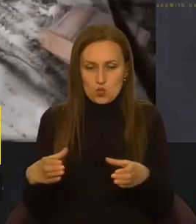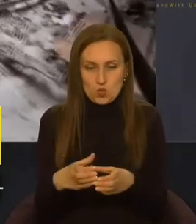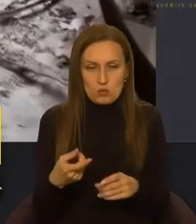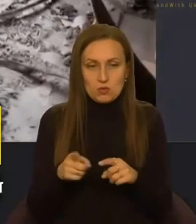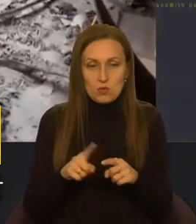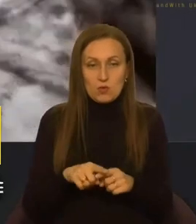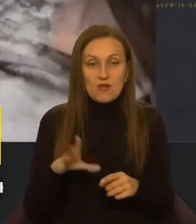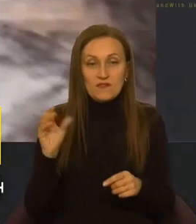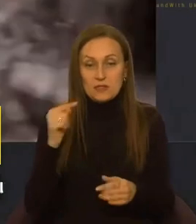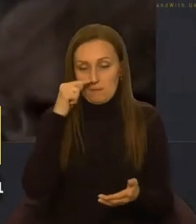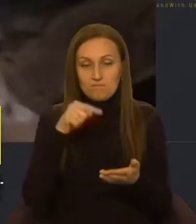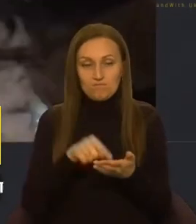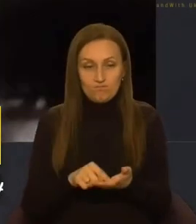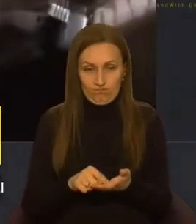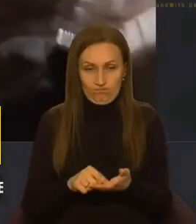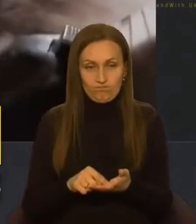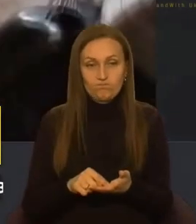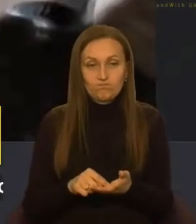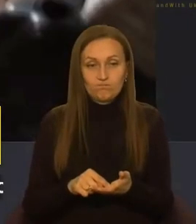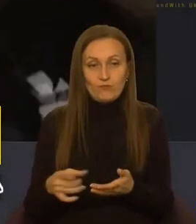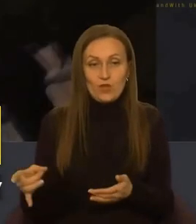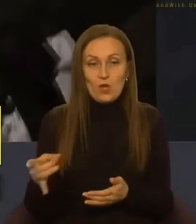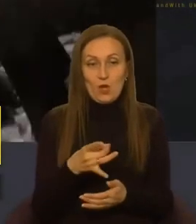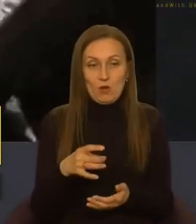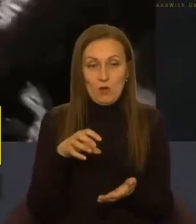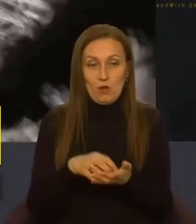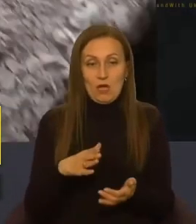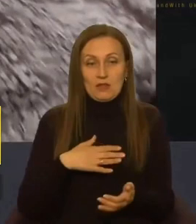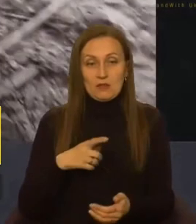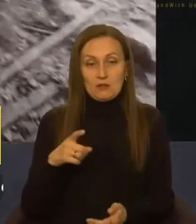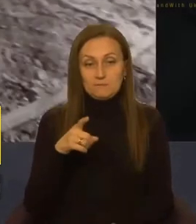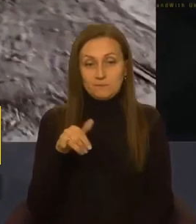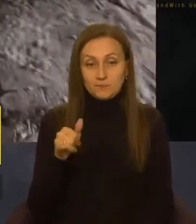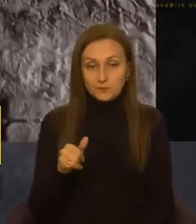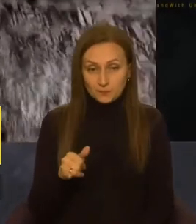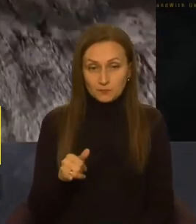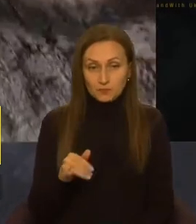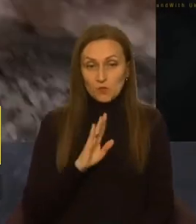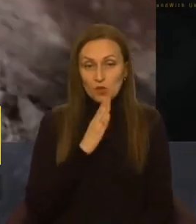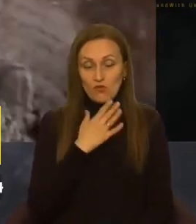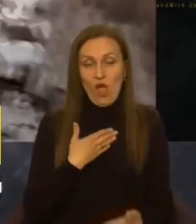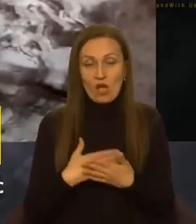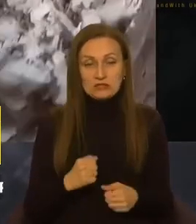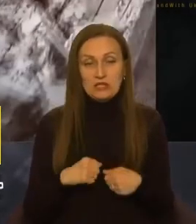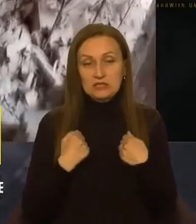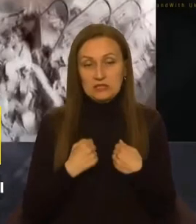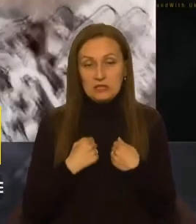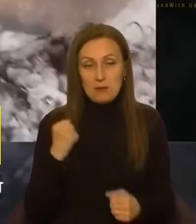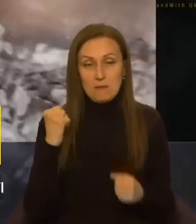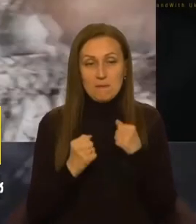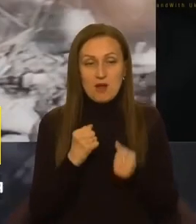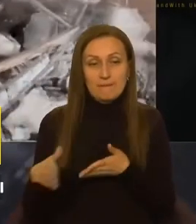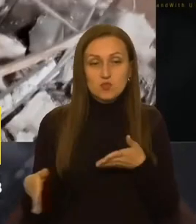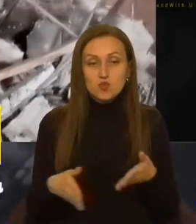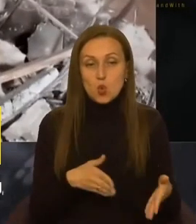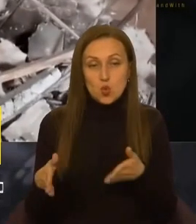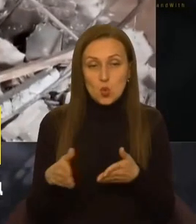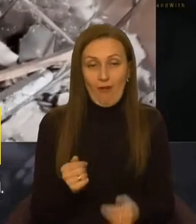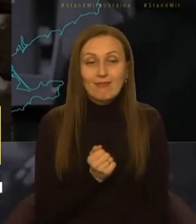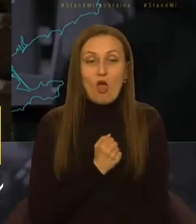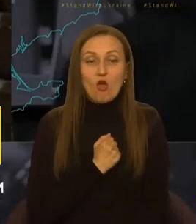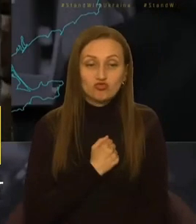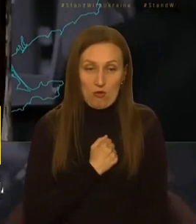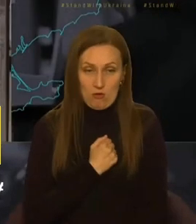значить, що все падає в районі розташування наших збройних сил. Ворог активно намагається бити по дорогах. На